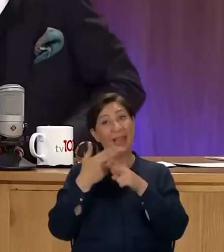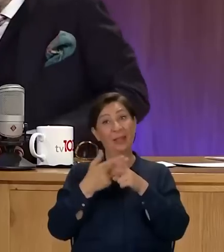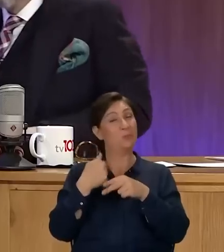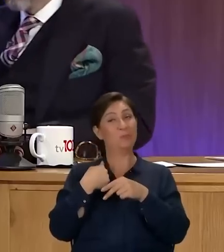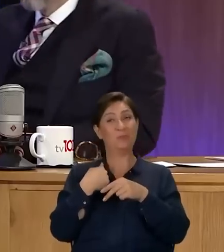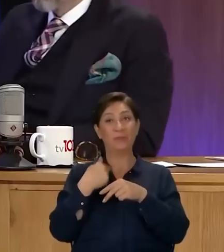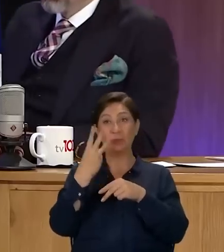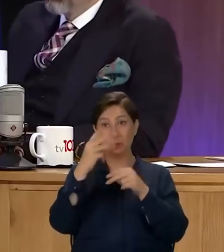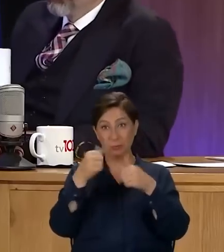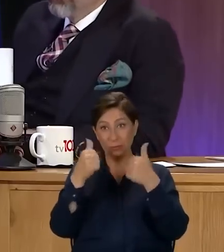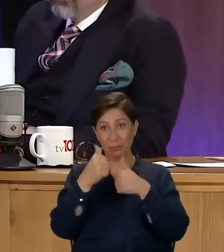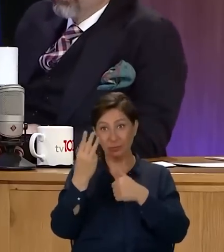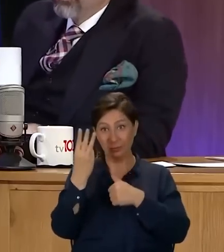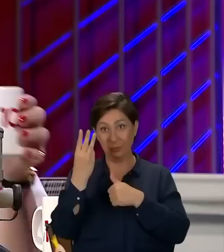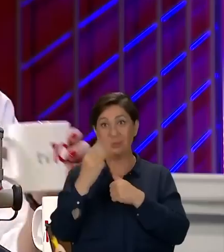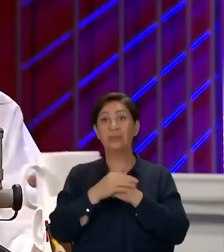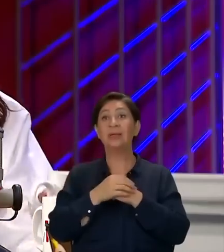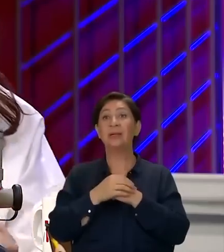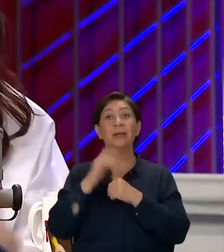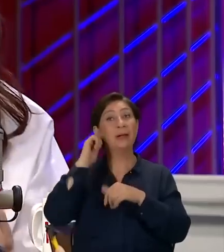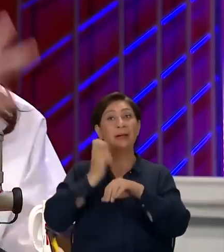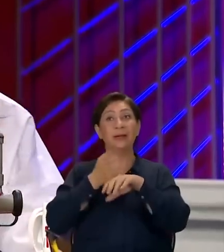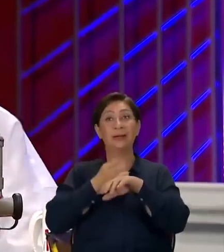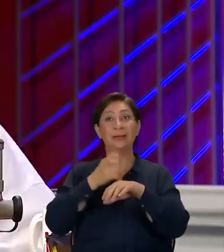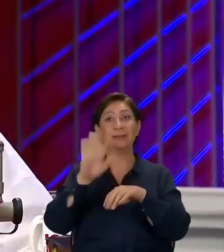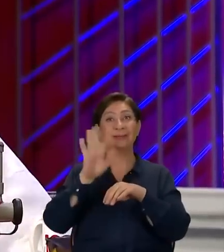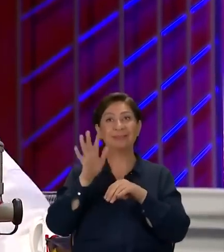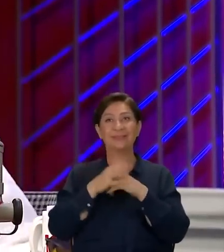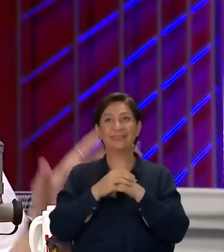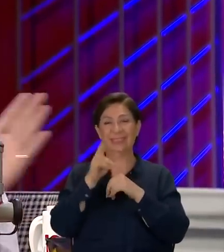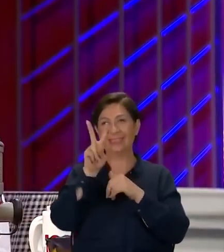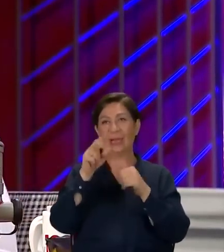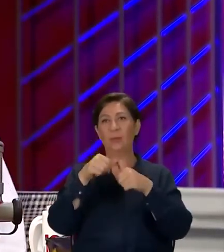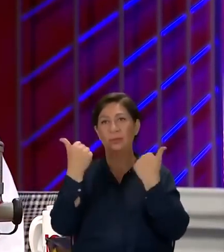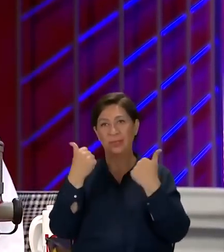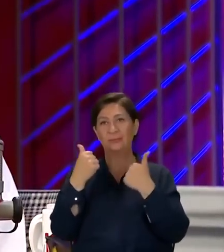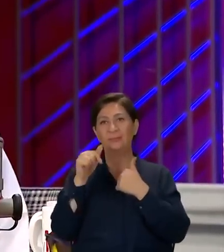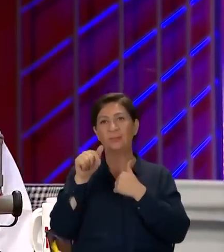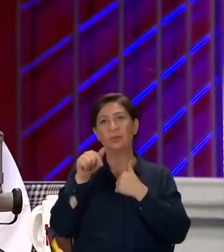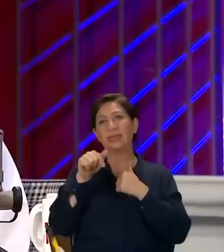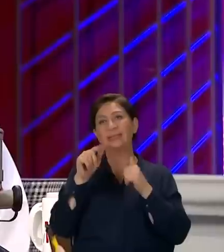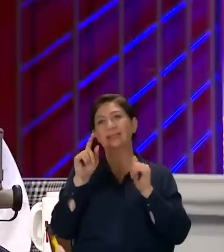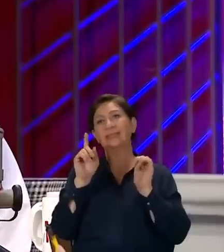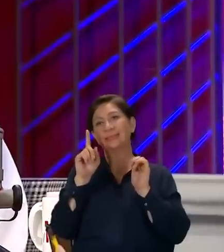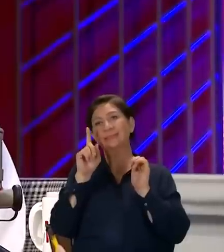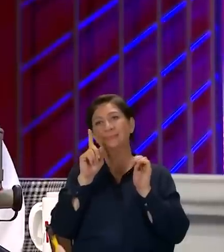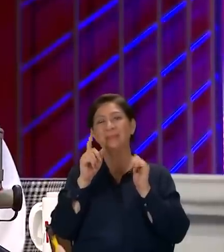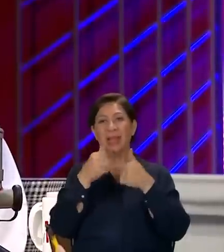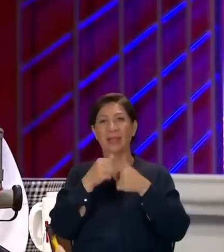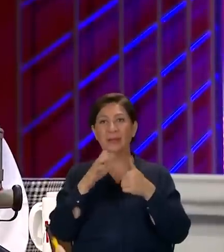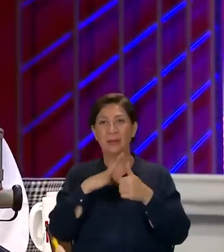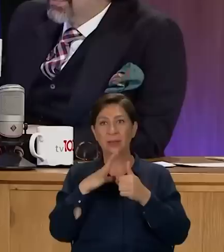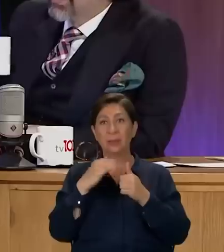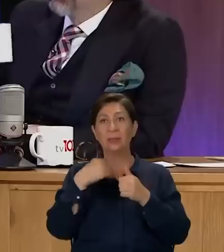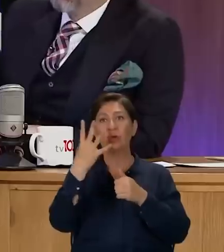yani. Evet. Üç kere mi boşandı baban? Ha. Allah korusun. Evet, evet, evet. İki kere boşandı şu an. İki kere boşandı. Güzel mutlu evli. Evet. Ben de dört